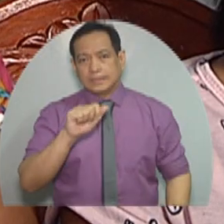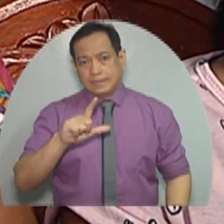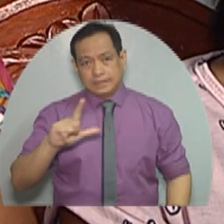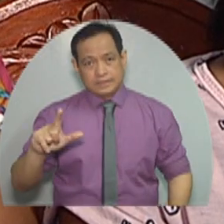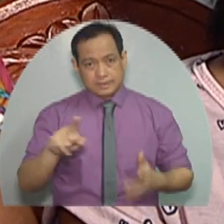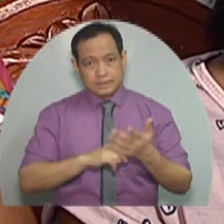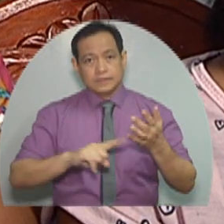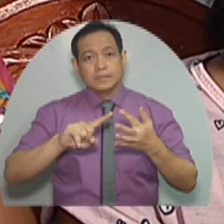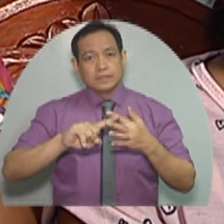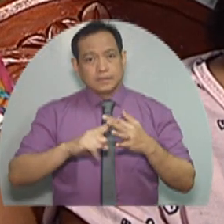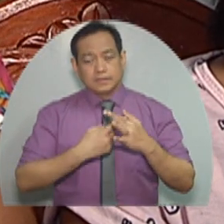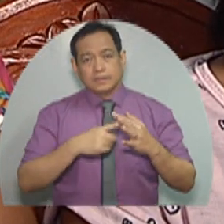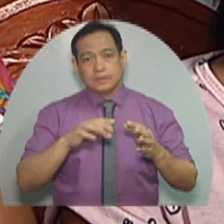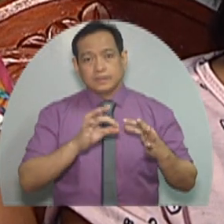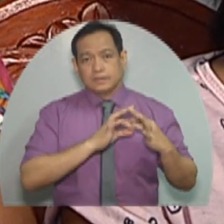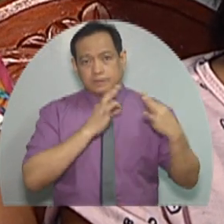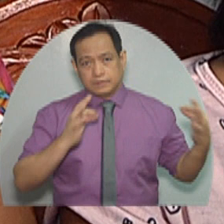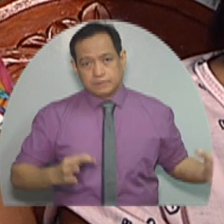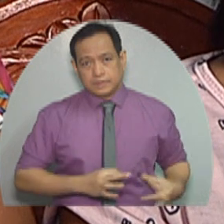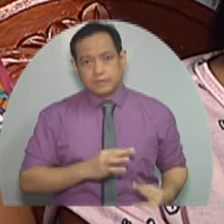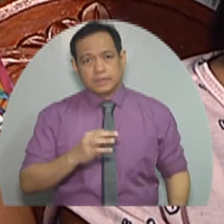Nag-umpisa po nung February